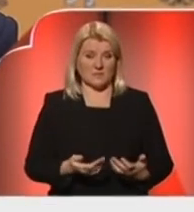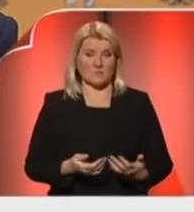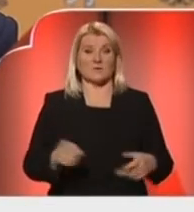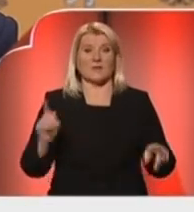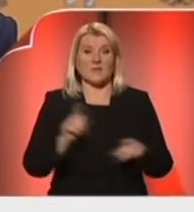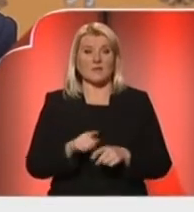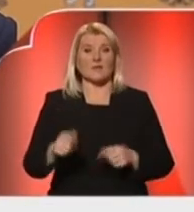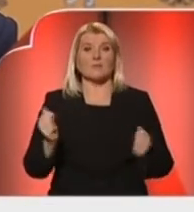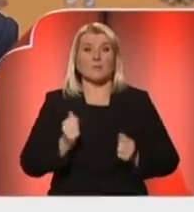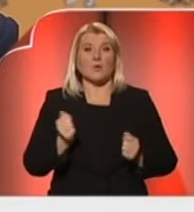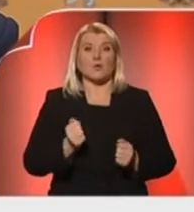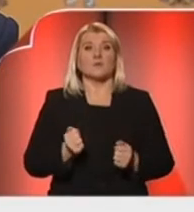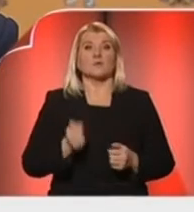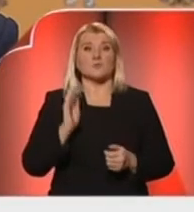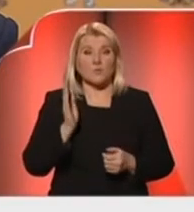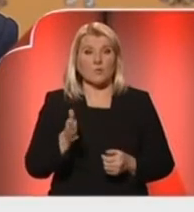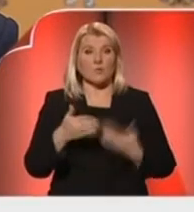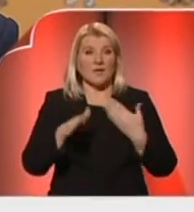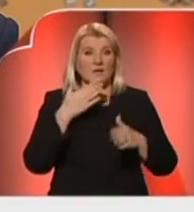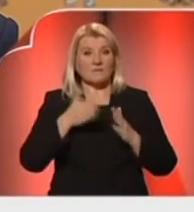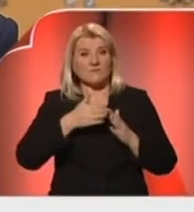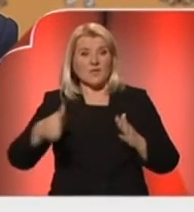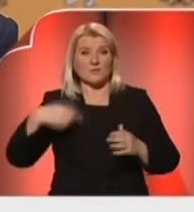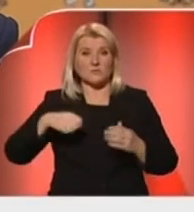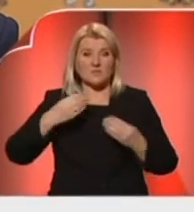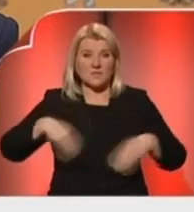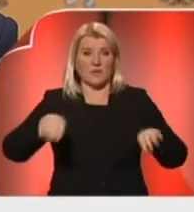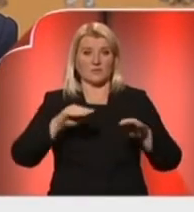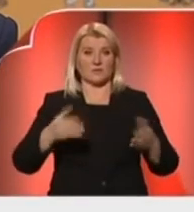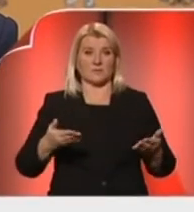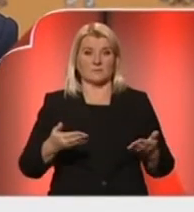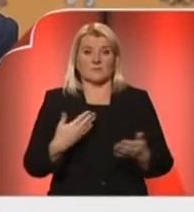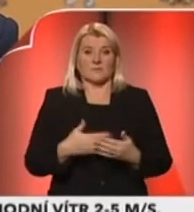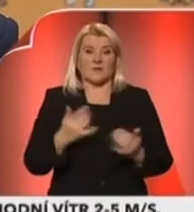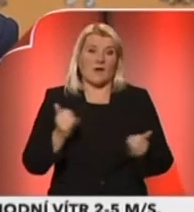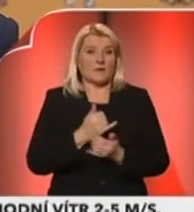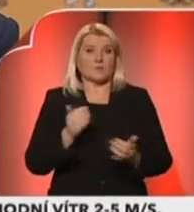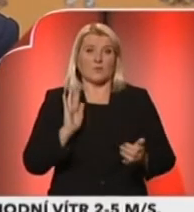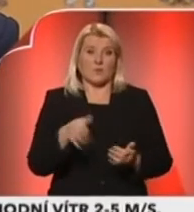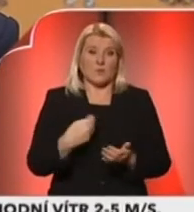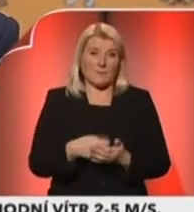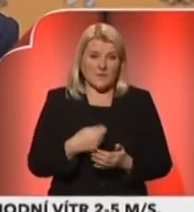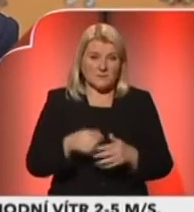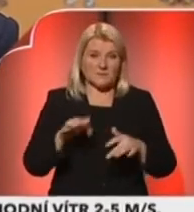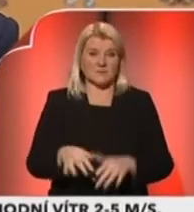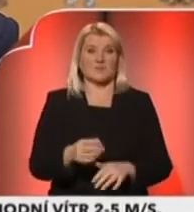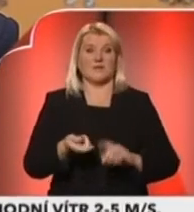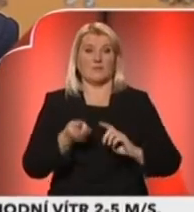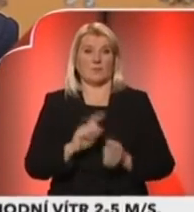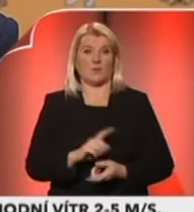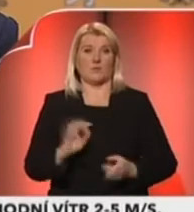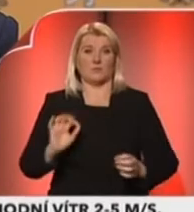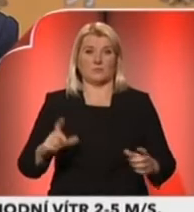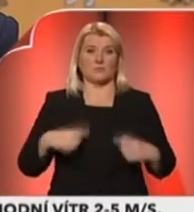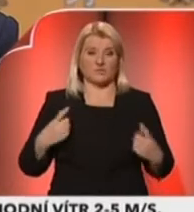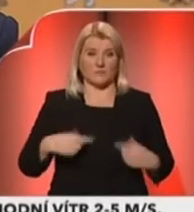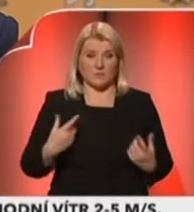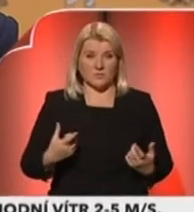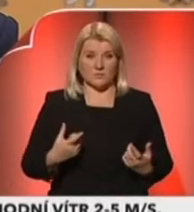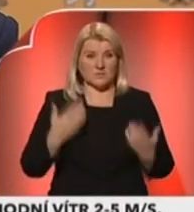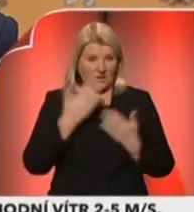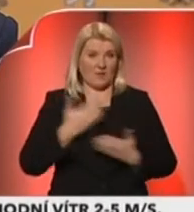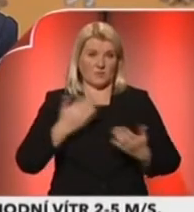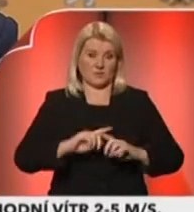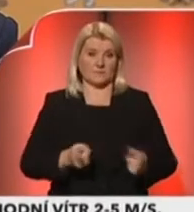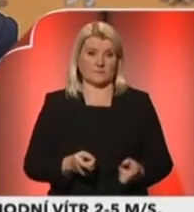Bojí se toho, co se jim zase od ledna všechno zdraží a jestli vůbec budou mít peníze na to, aby si dobře žili. Víte, já